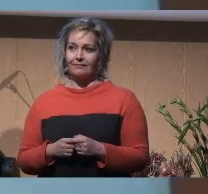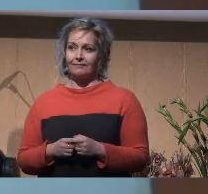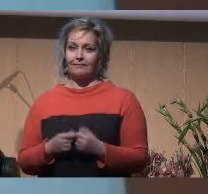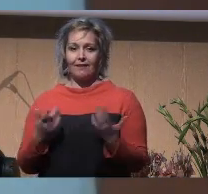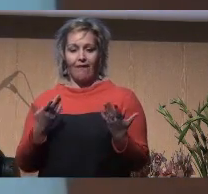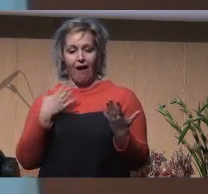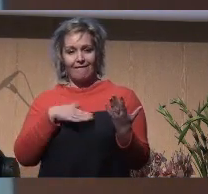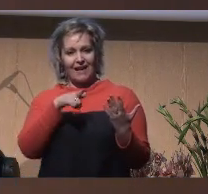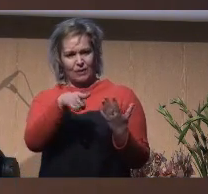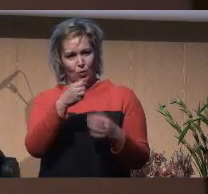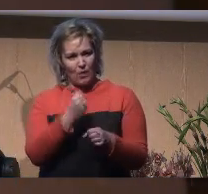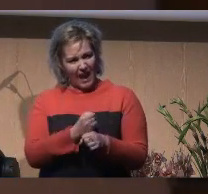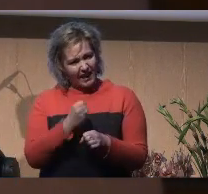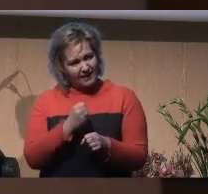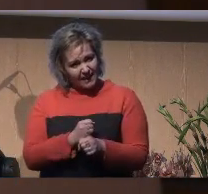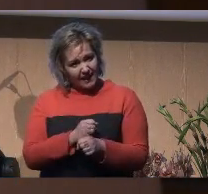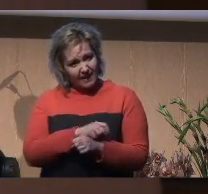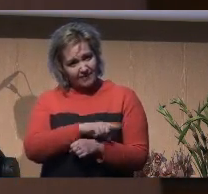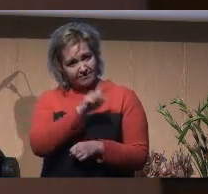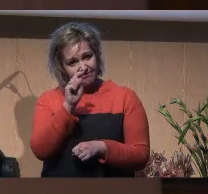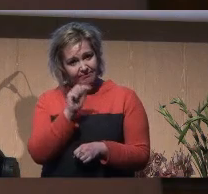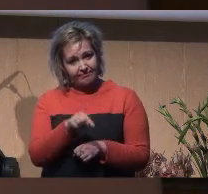Hva vil du egentlig?